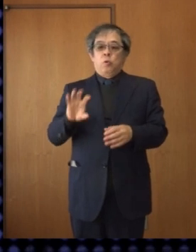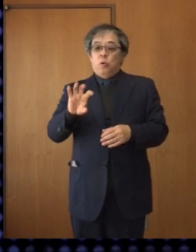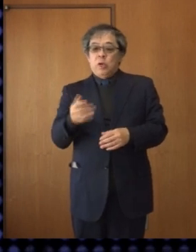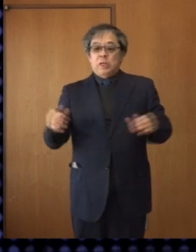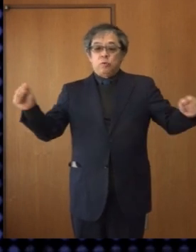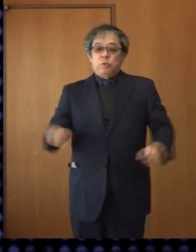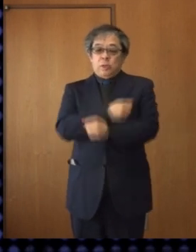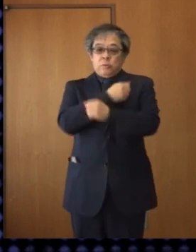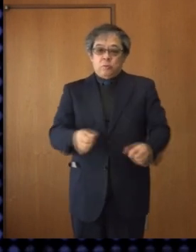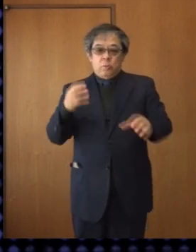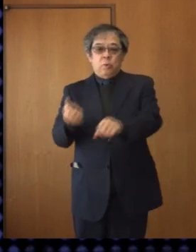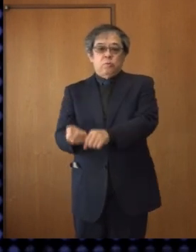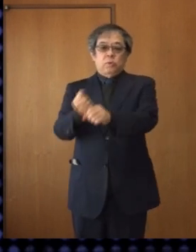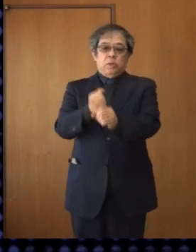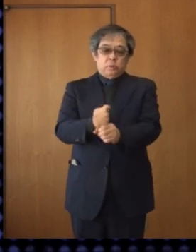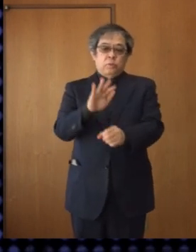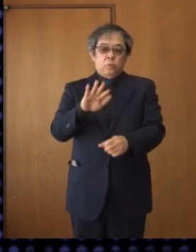に復活した地域も。